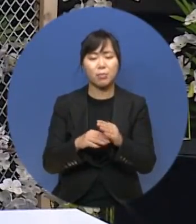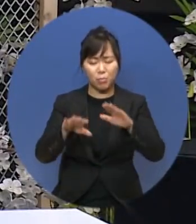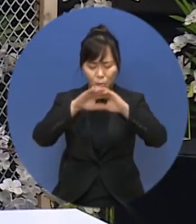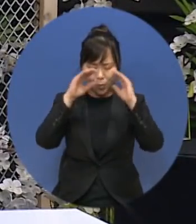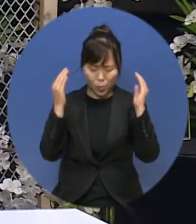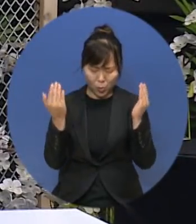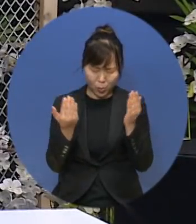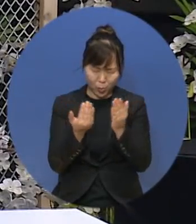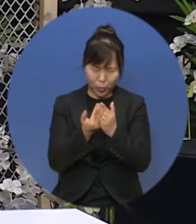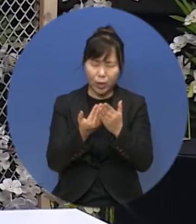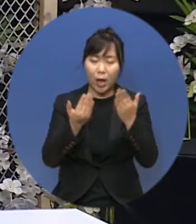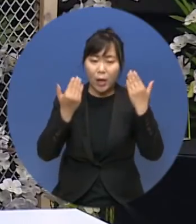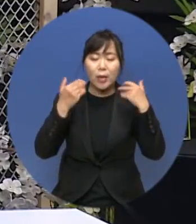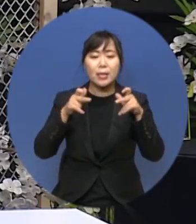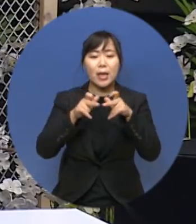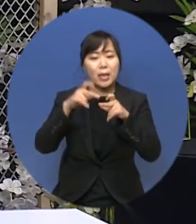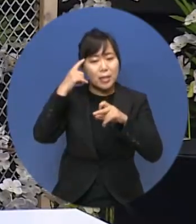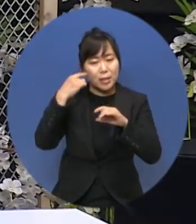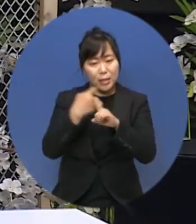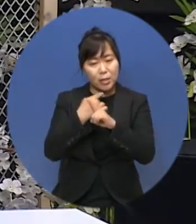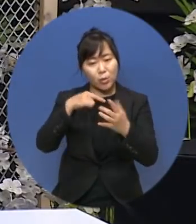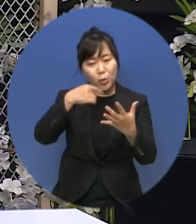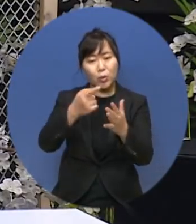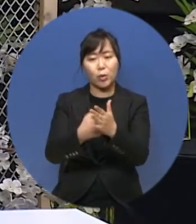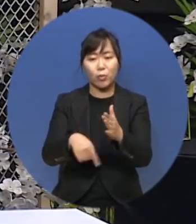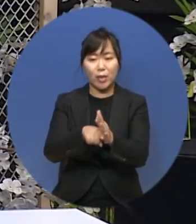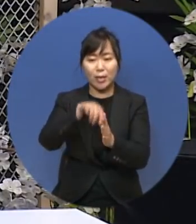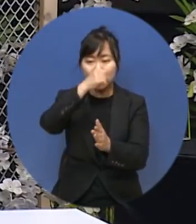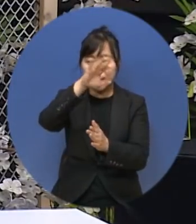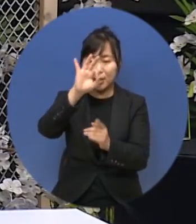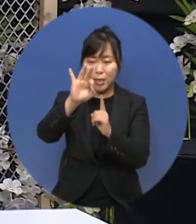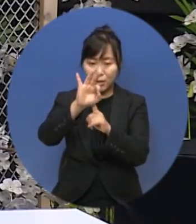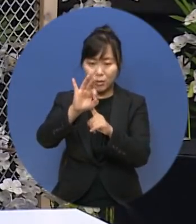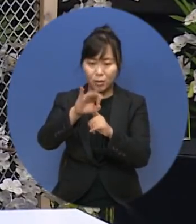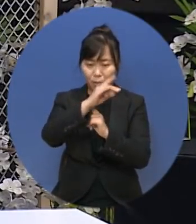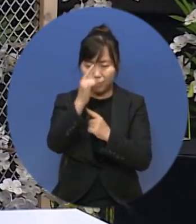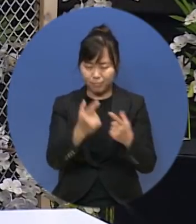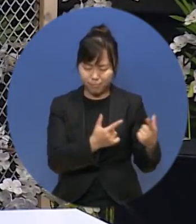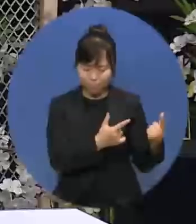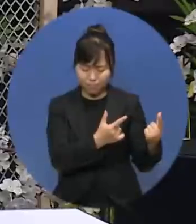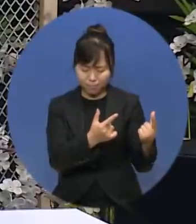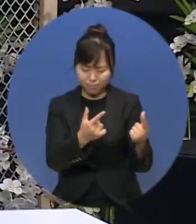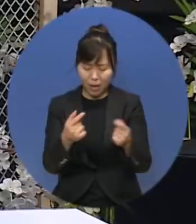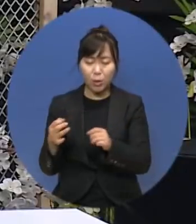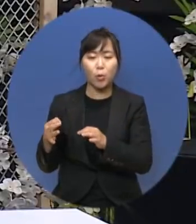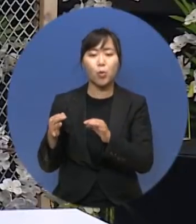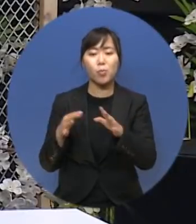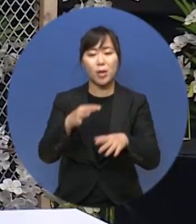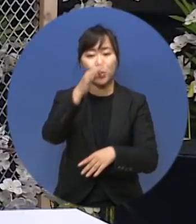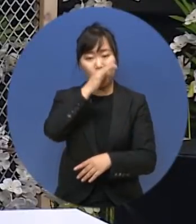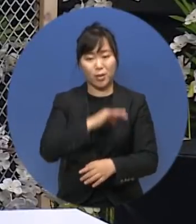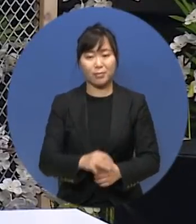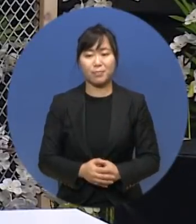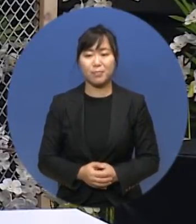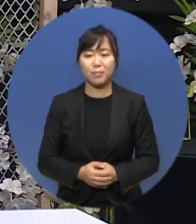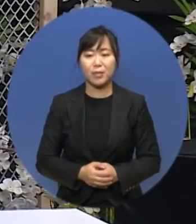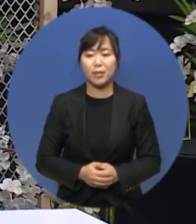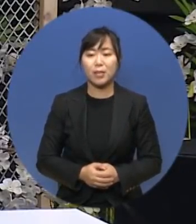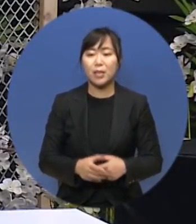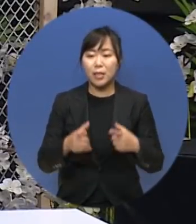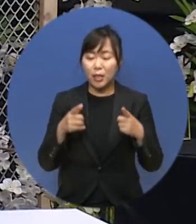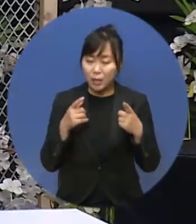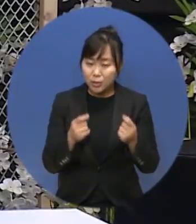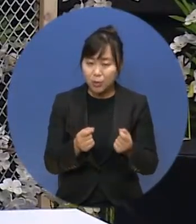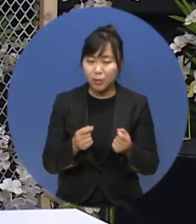모든 학교에 장애인식 개선 교육을 위한 예산을 일괄 교부했던 효과였습니다. 이러한